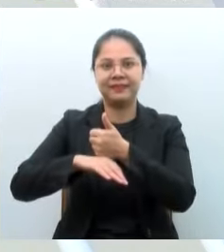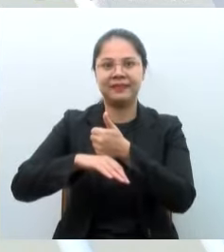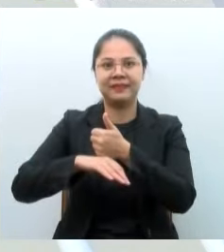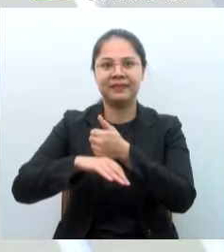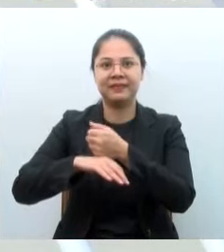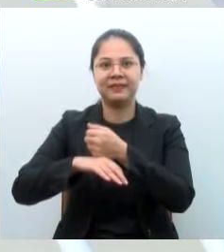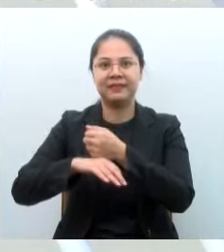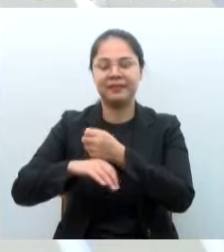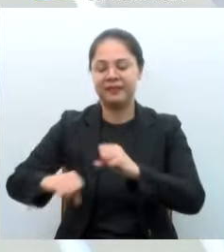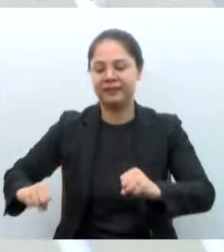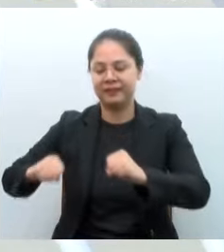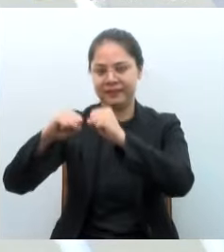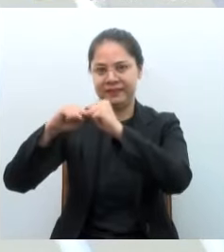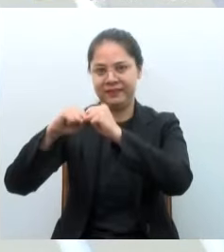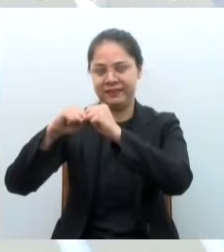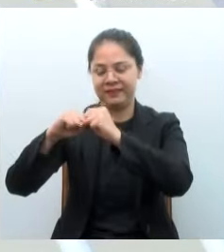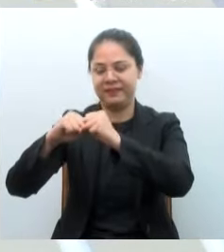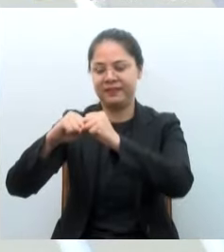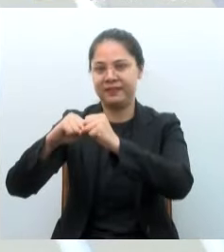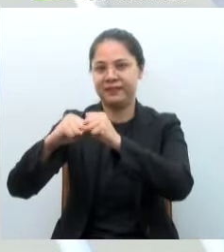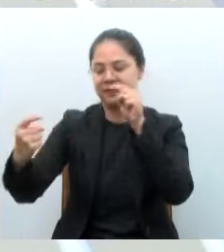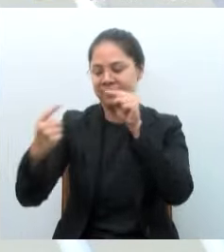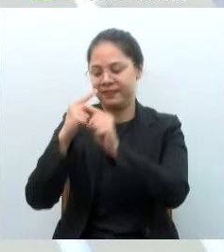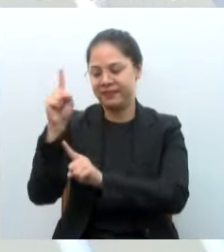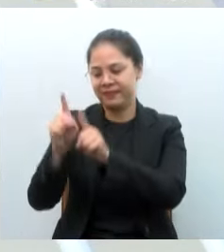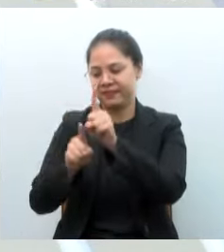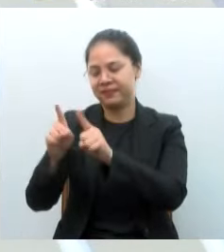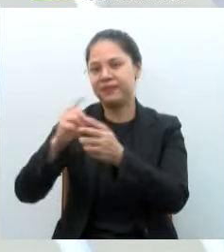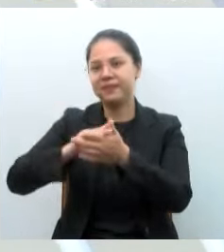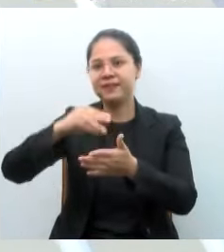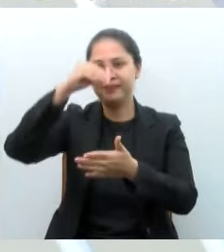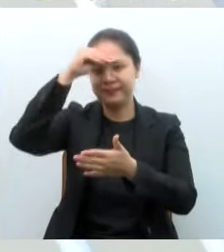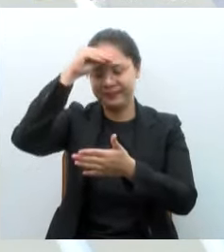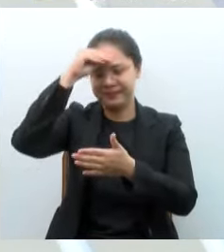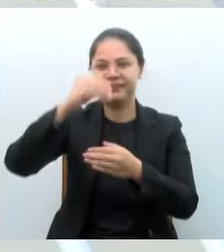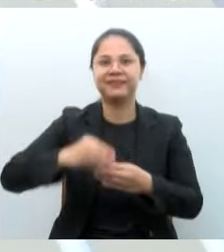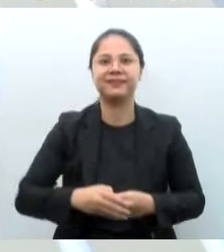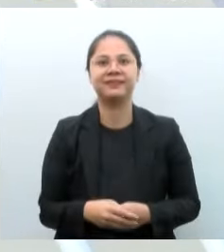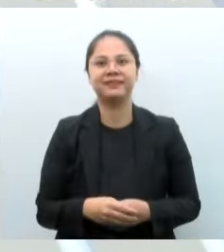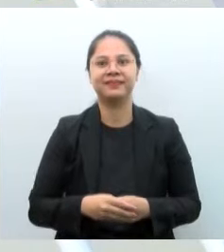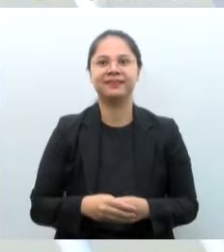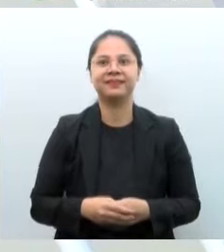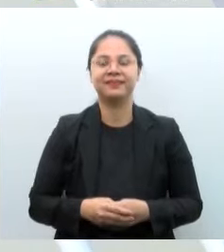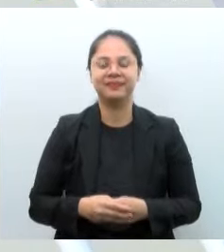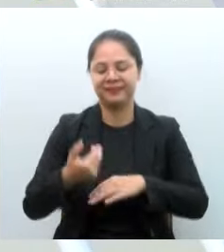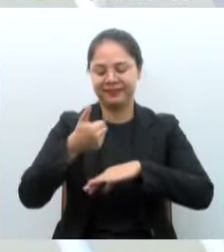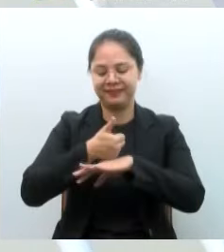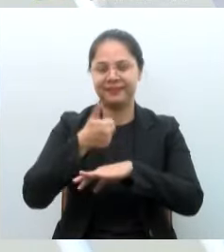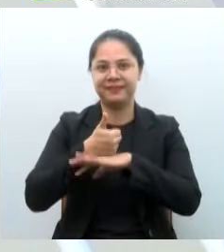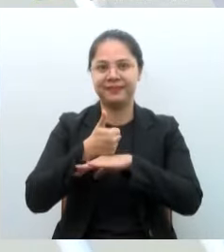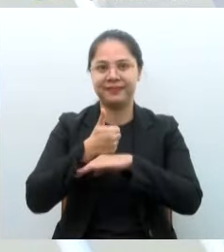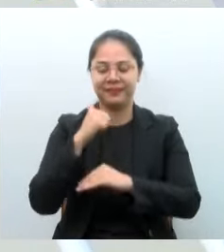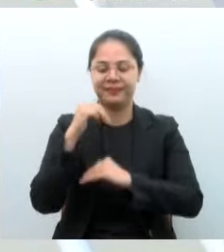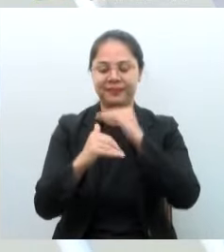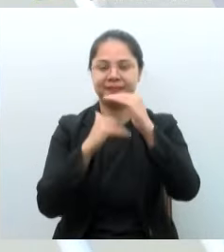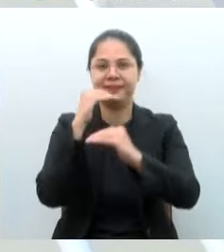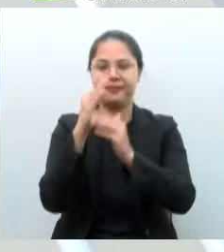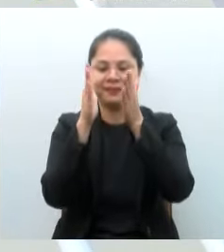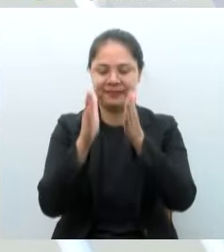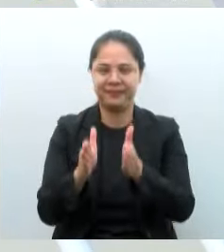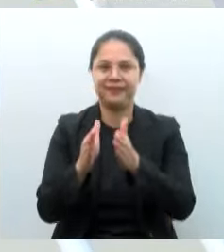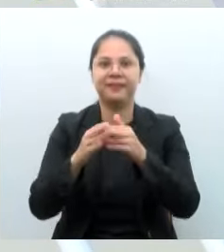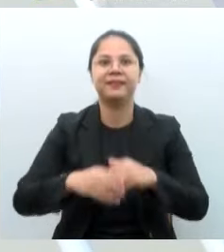นักติดตามและประเมินผลการจัดการศึกษานะคะแล้วก็ในเรื่องราวของงานบุคคลด้วยกับท่านผอ.สุรินทร์มั่นประสงค์ท่านผู้อำนวยการสำนักพัฒนาระบบบริหารงานบุคคลและนิ